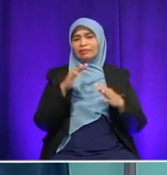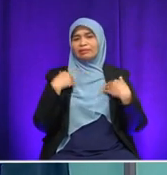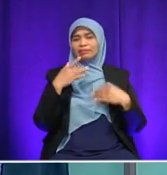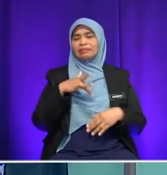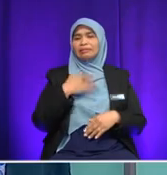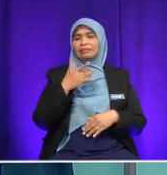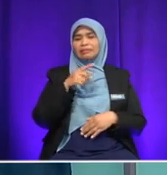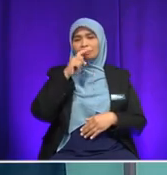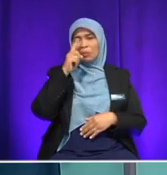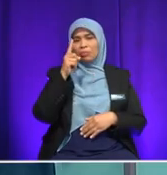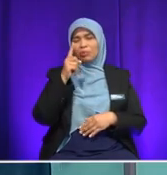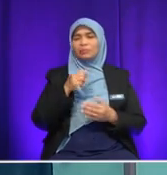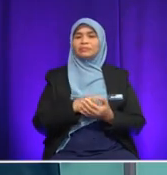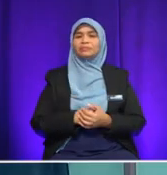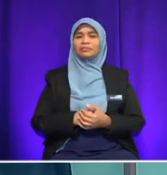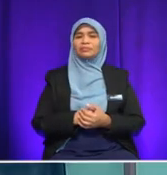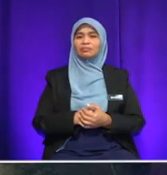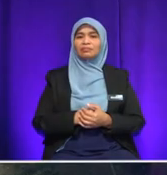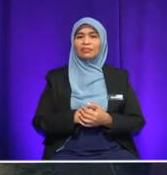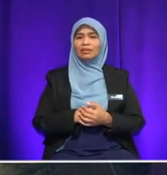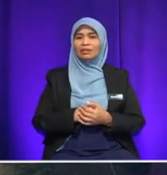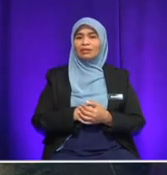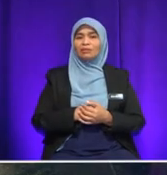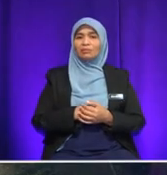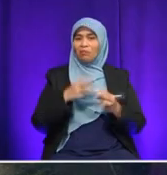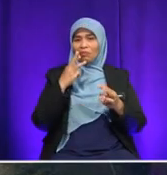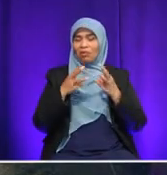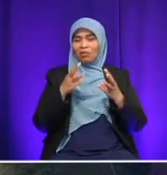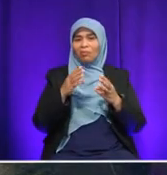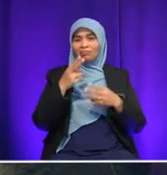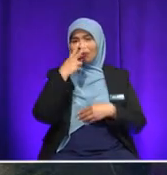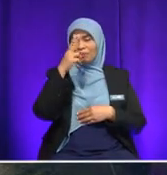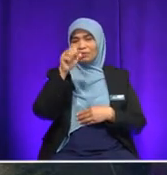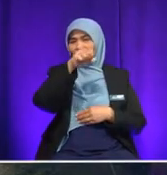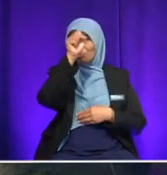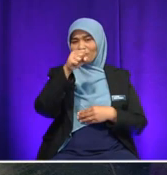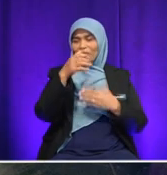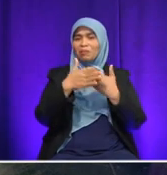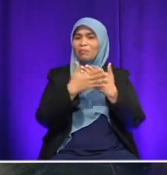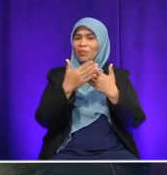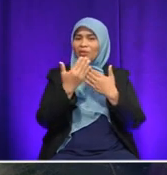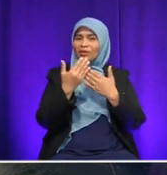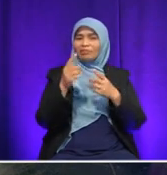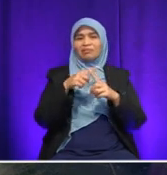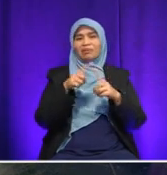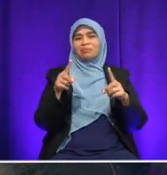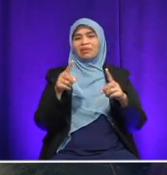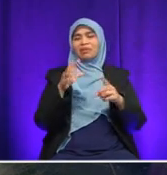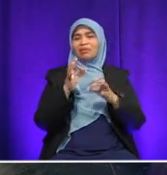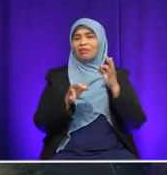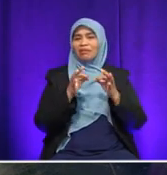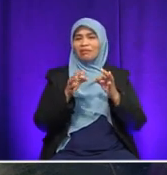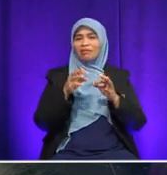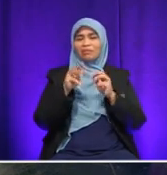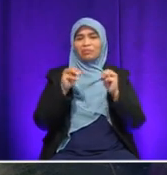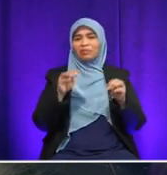bongkak. Okey, so walaupun nampak soalannya cukup mudah cikgu, tapi saya pasti kalau murid-murid tidak membaca cerita ini ataupun